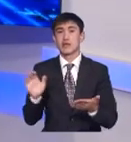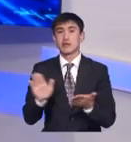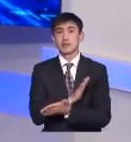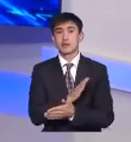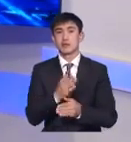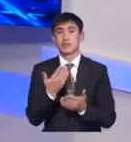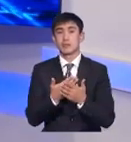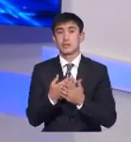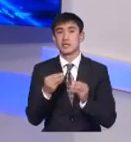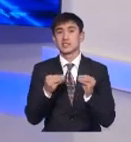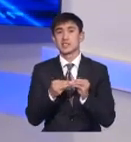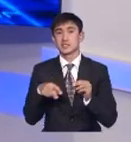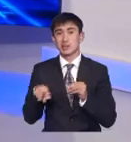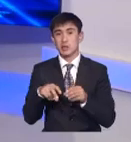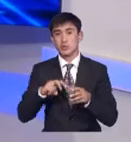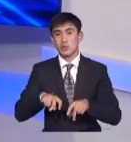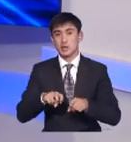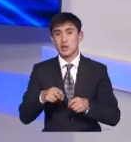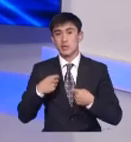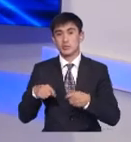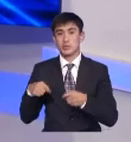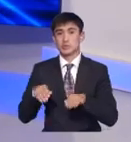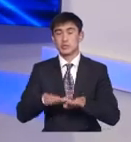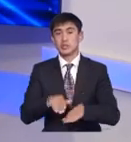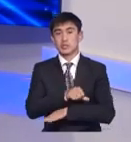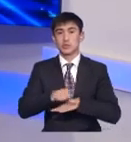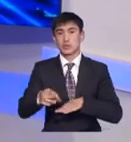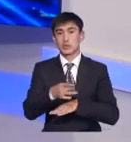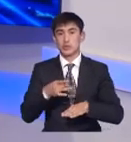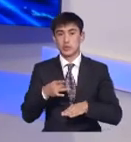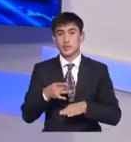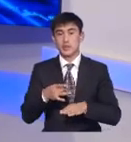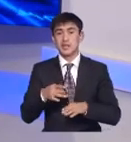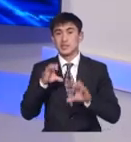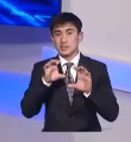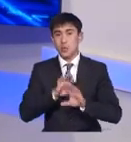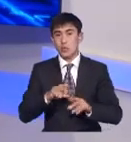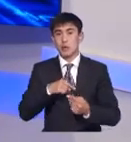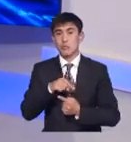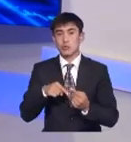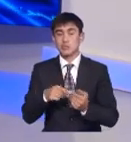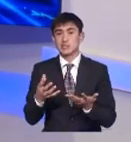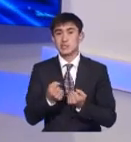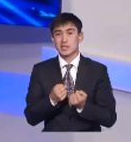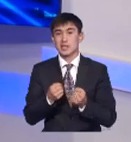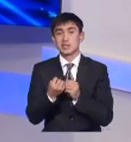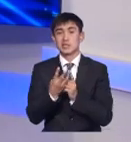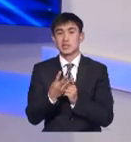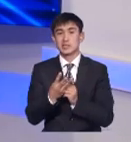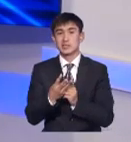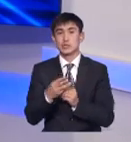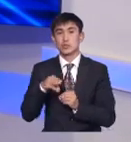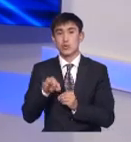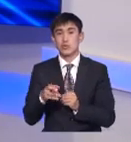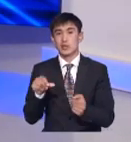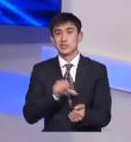и ликвидировано порядка 10 лабораторий, расположенных на территории региона. Из незаконного оборота изъято около 13